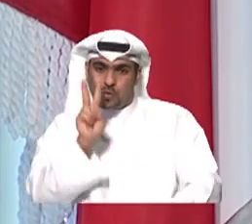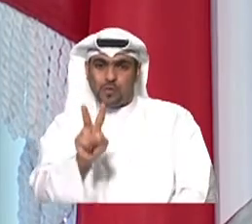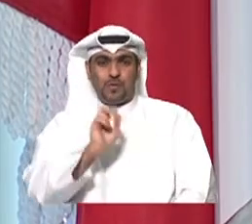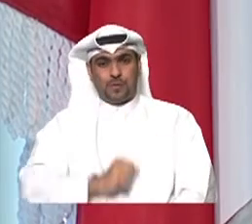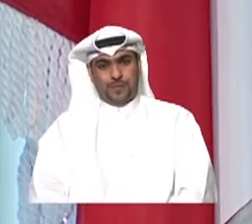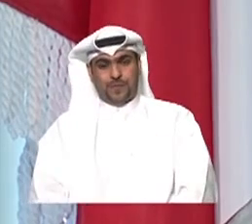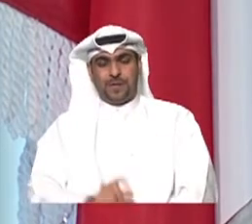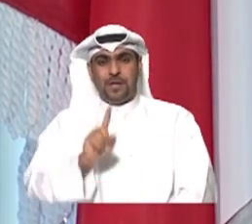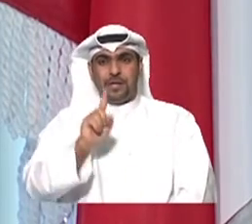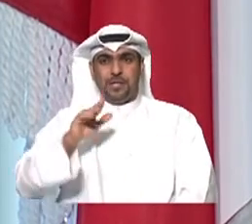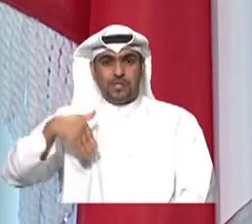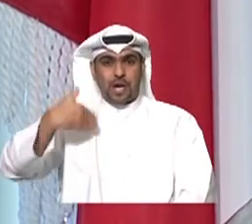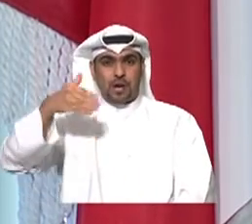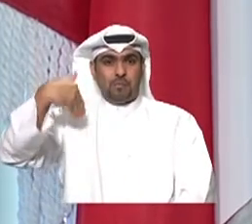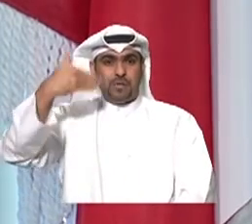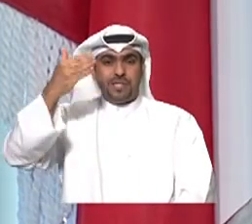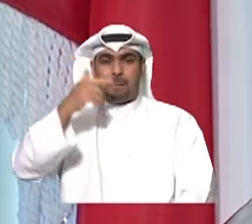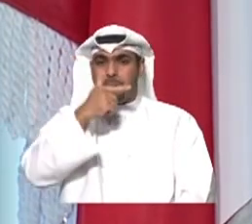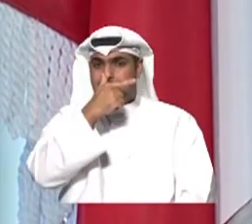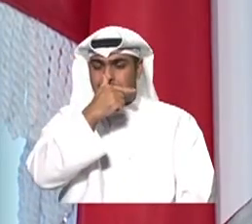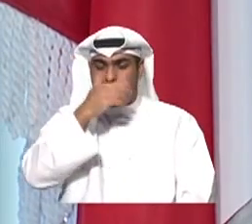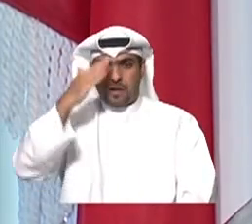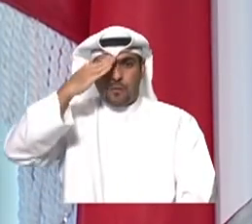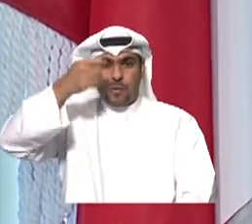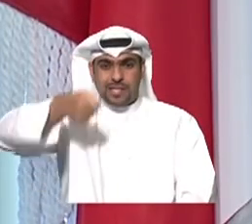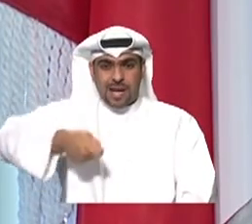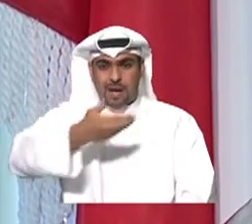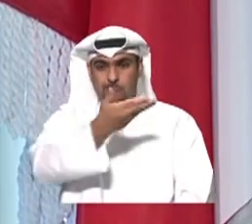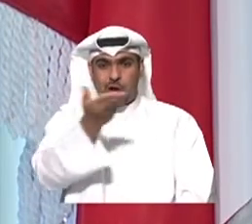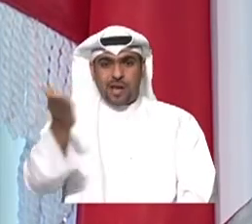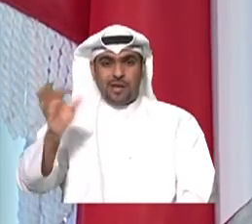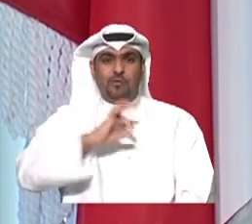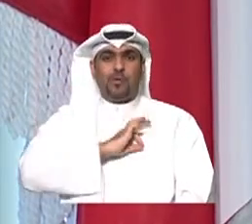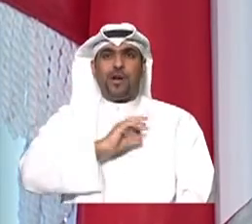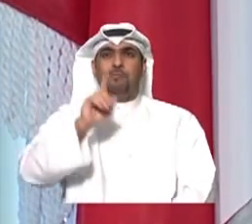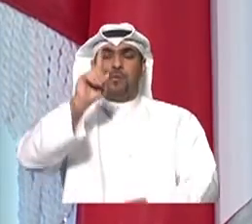المستقبل الذي نريد. والسلام عليكم ورحمة الله وبركاته.